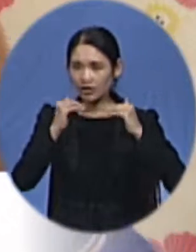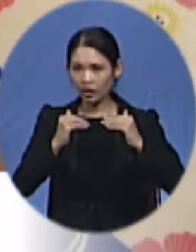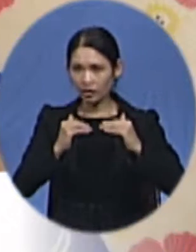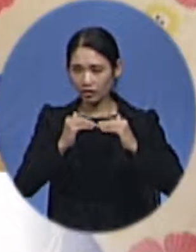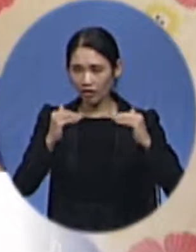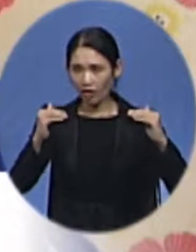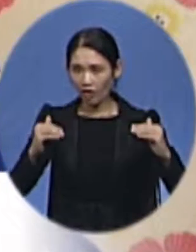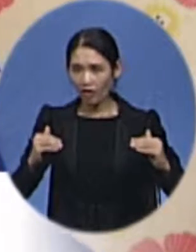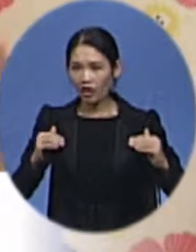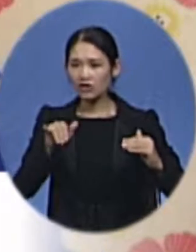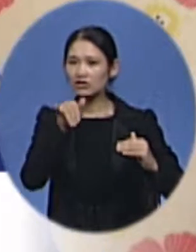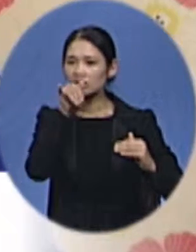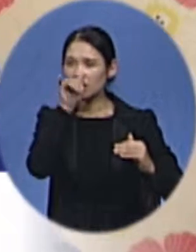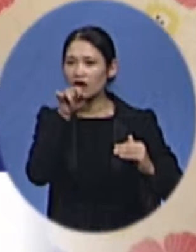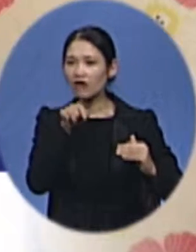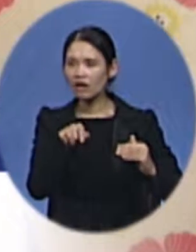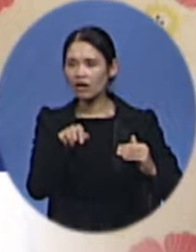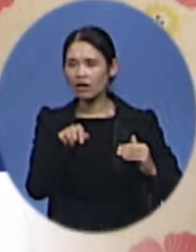문턱에서